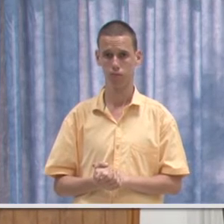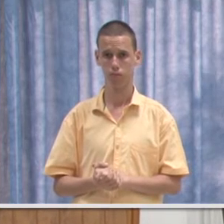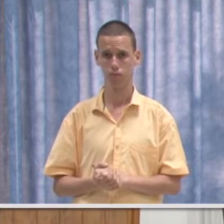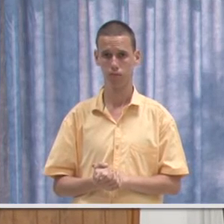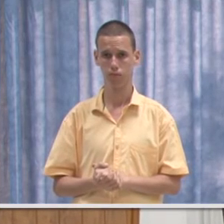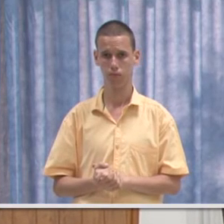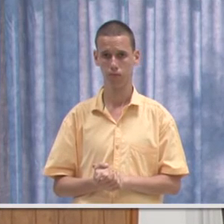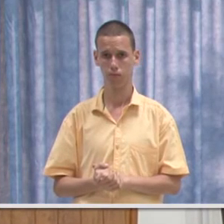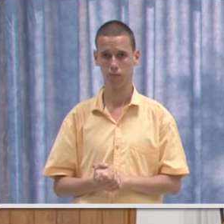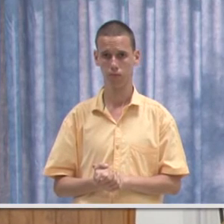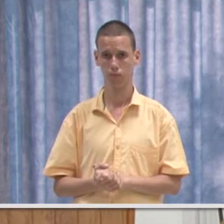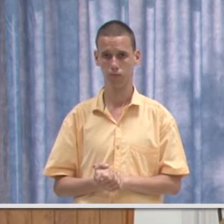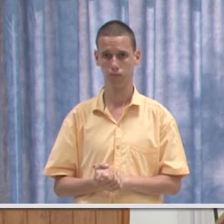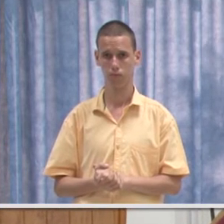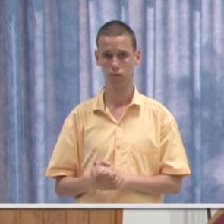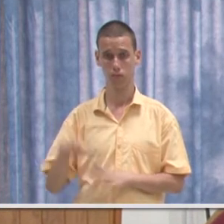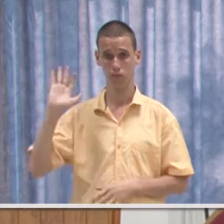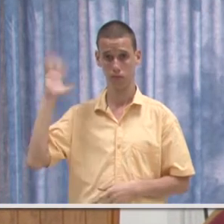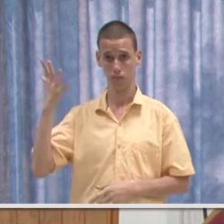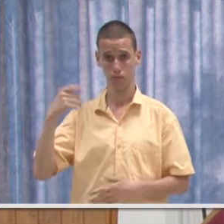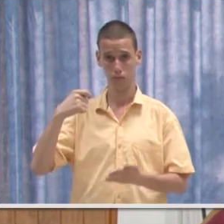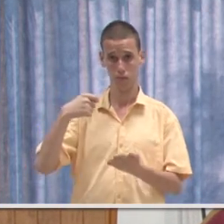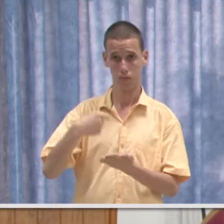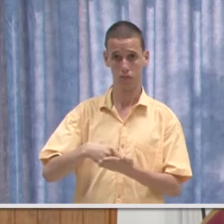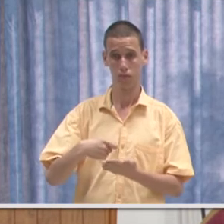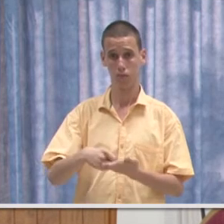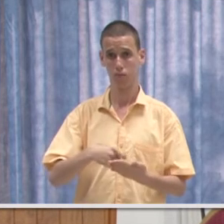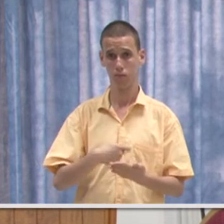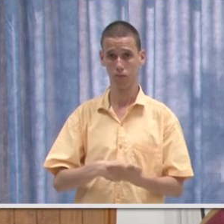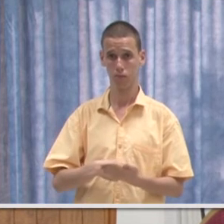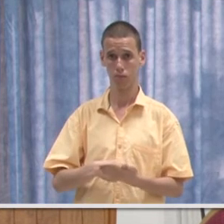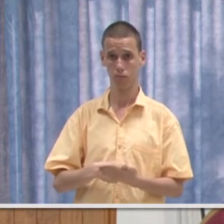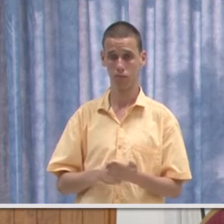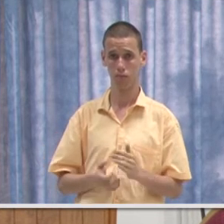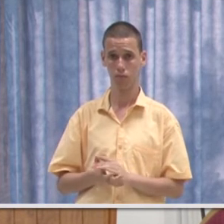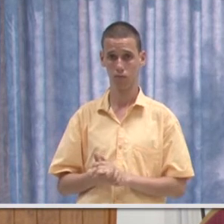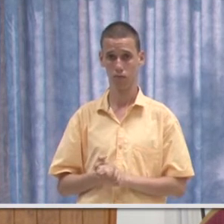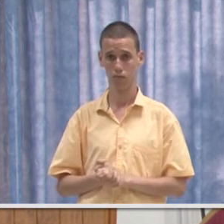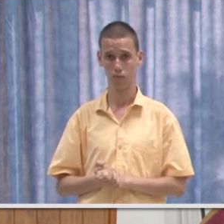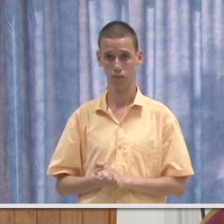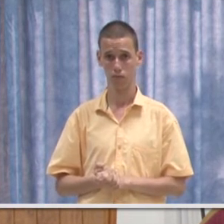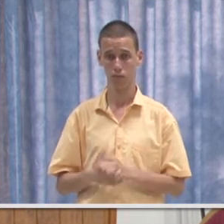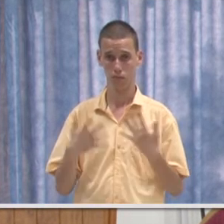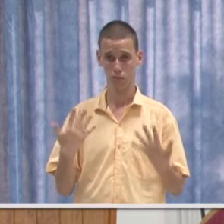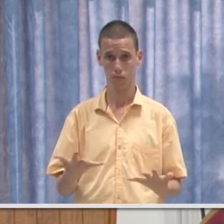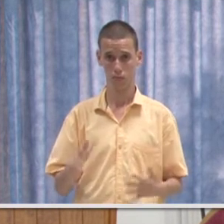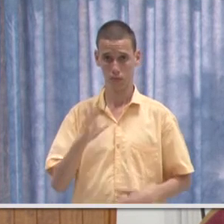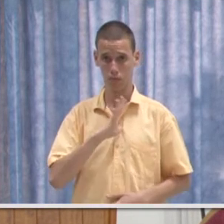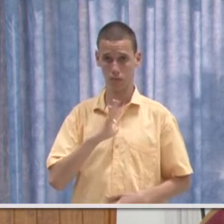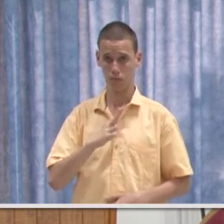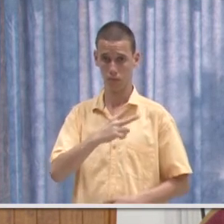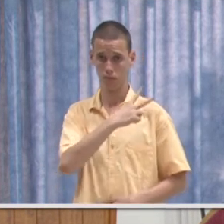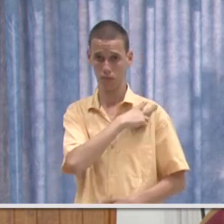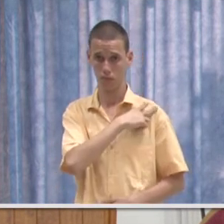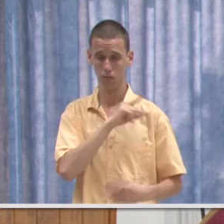Concernant Bill, nous finissons, nous pouvons travailler avec les autres insurance companies, nous finissons à mettre ça. Je crois qu'il